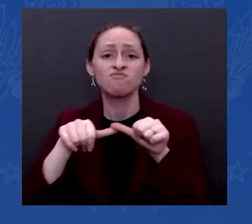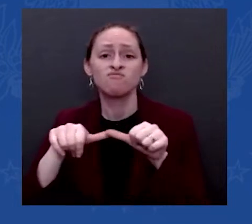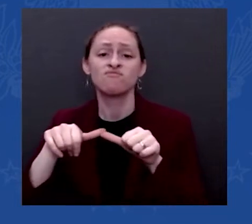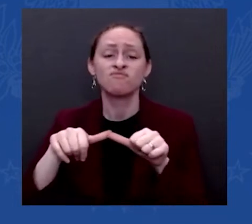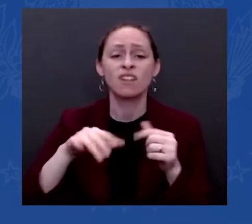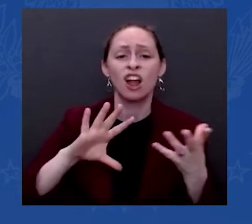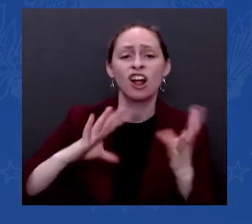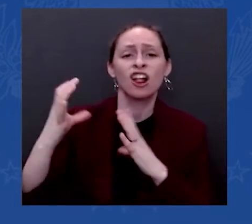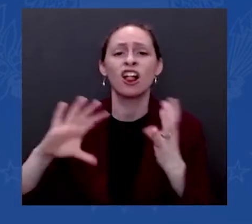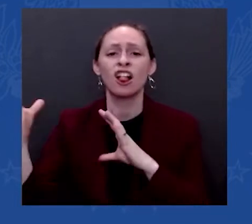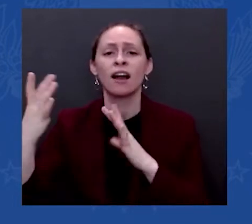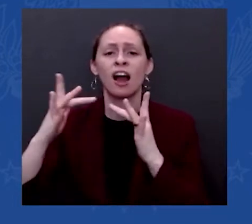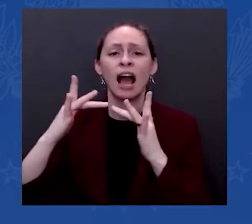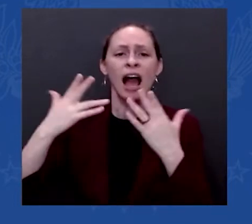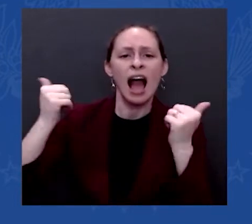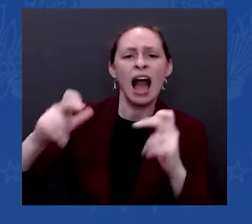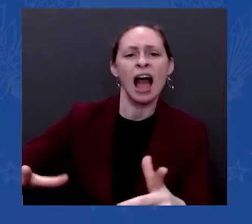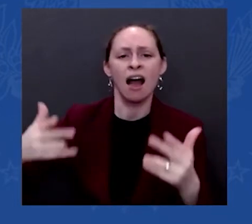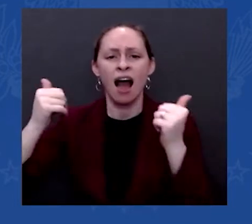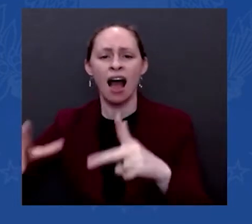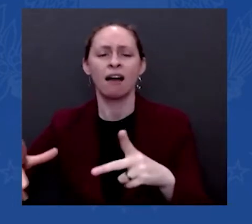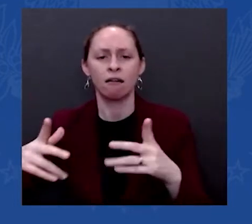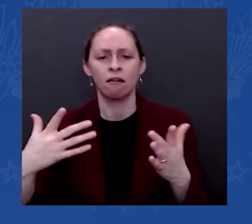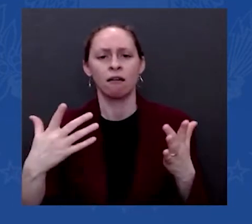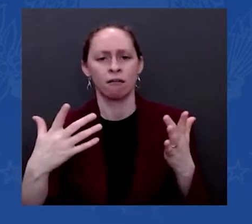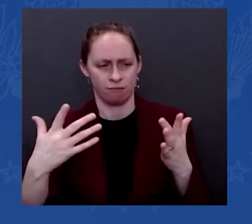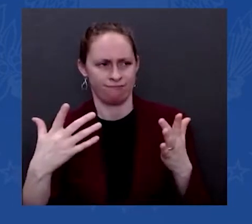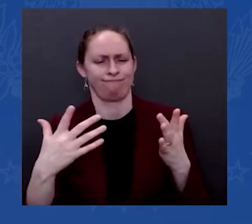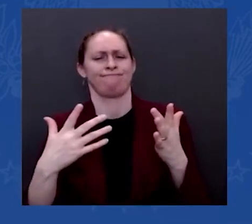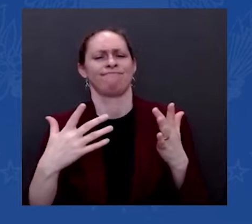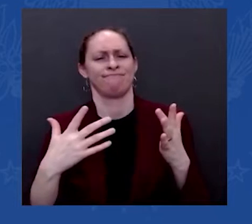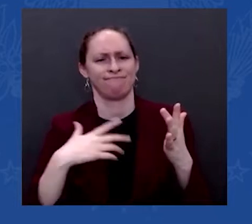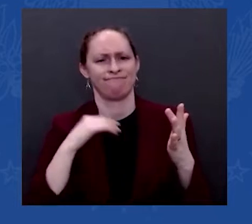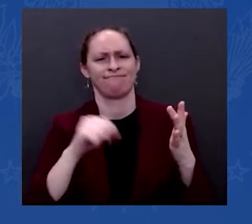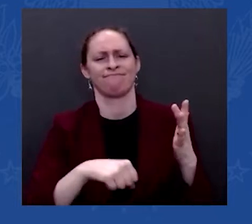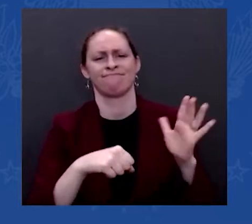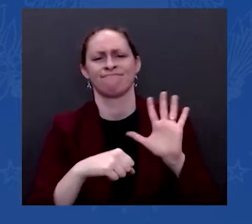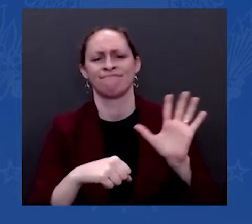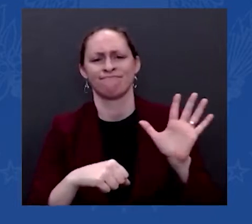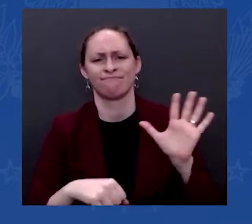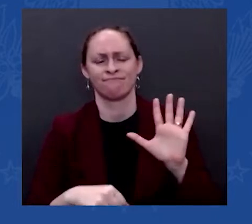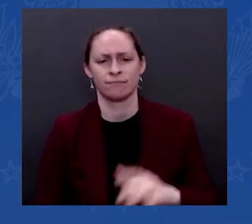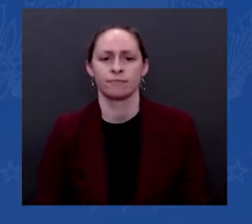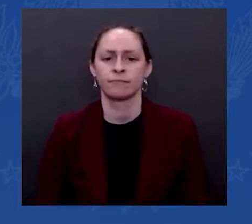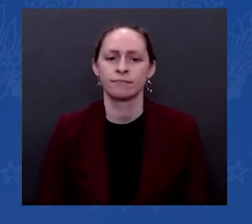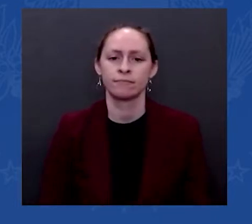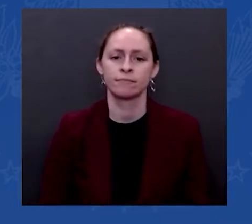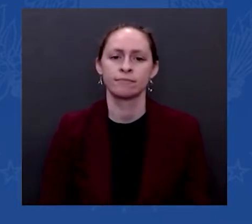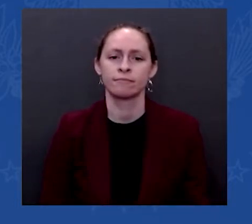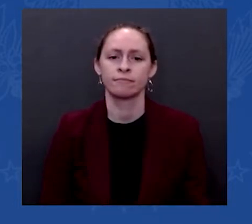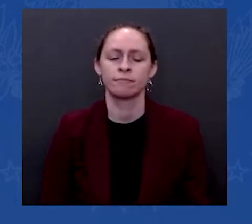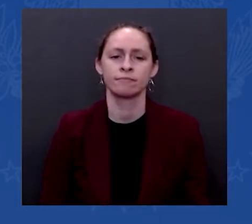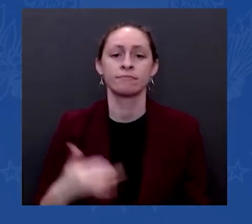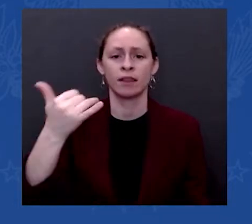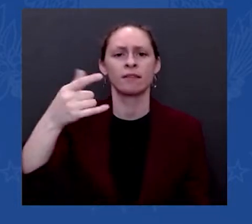у них есть люди из фсб в украине которые сейчас пытаются подорвать солидарность внутри украины